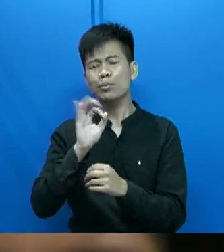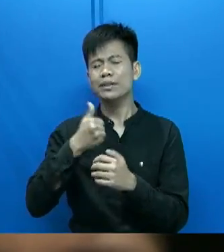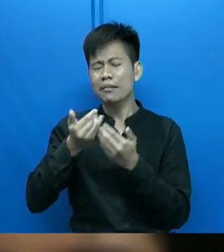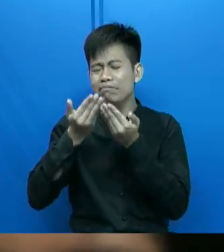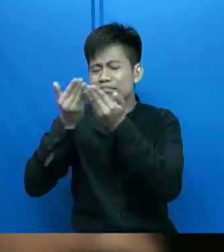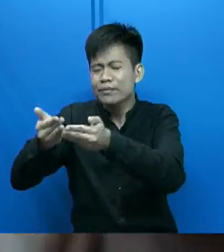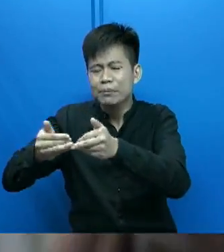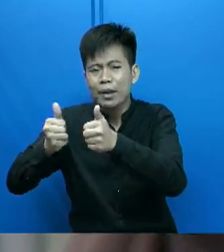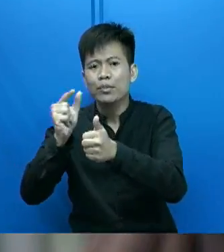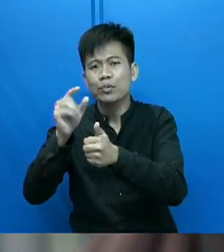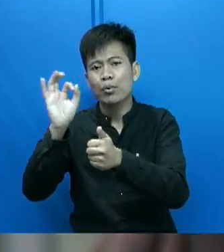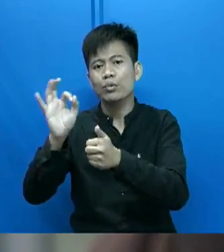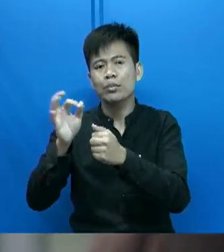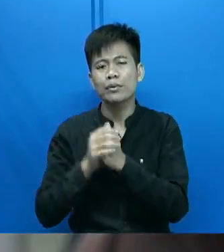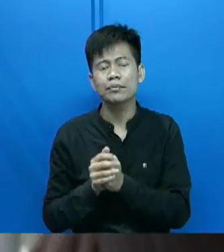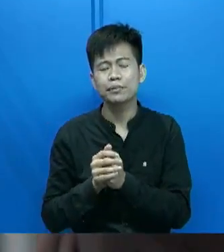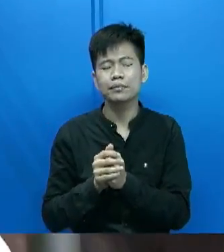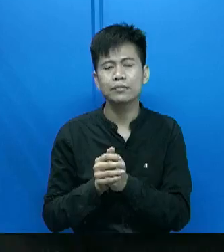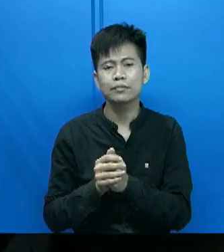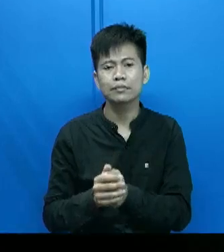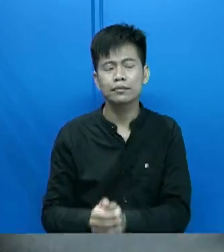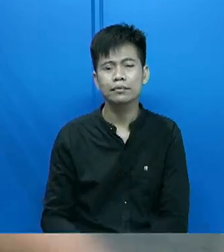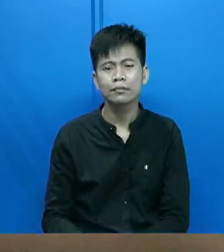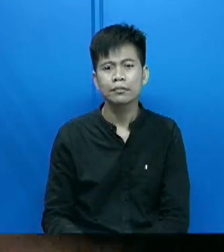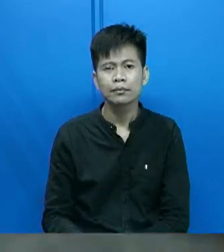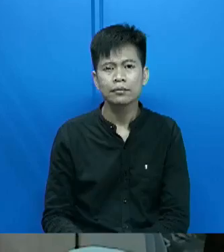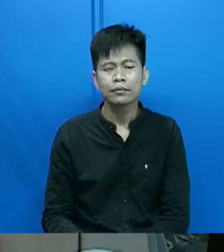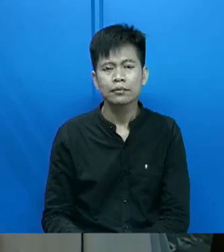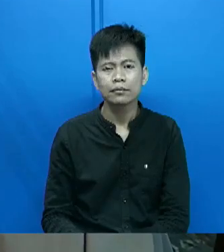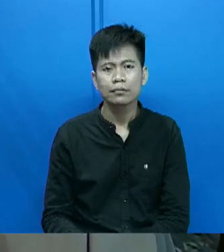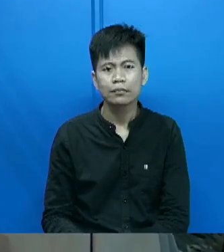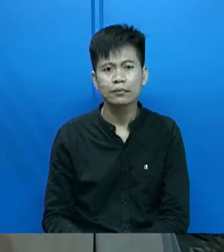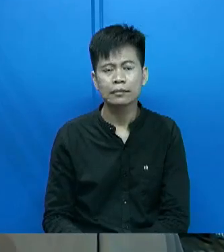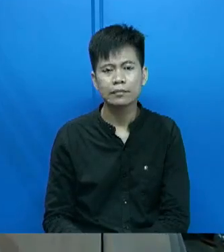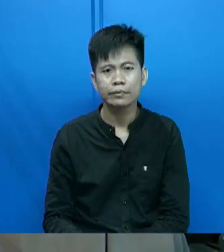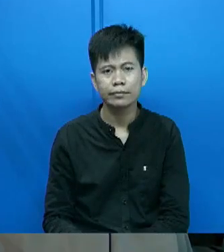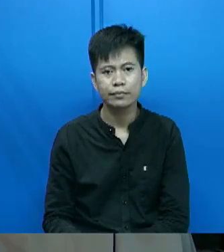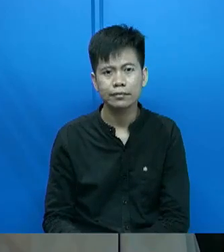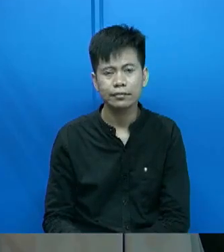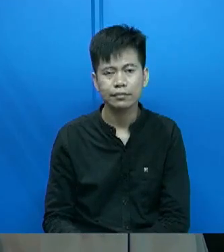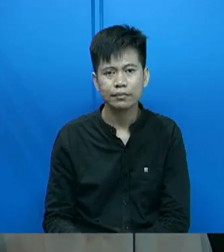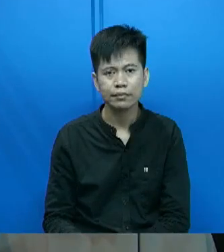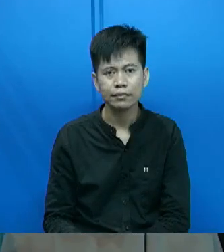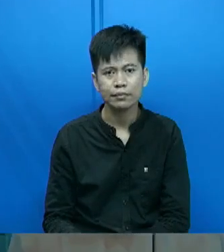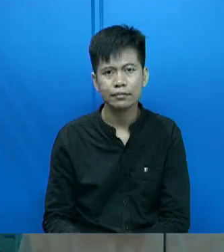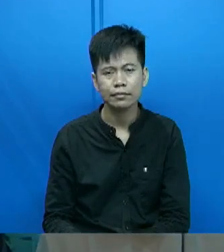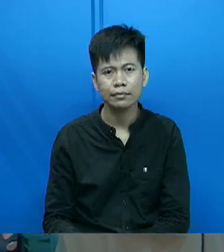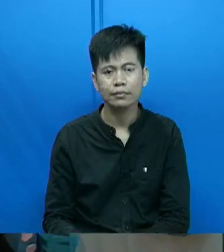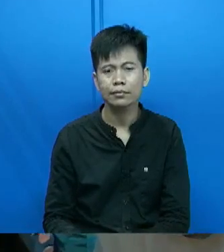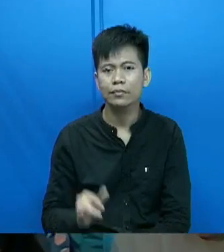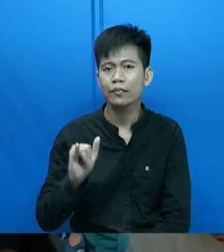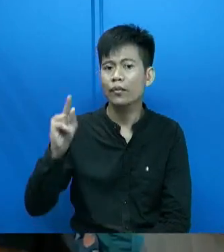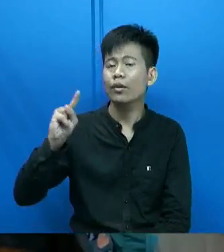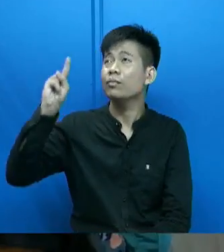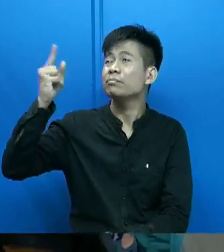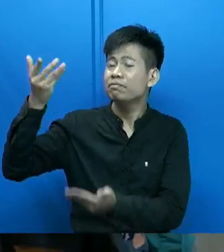kami. Allahumma ya Arhamar Rahimin. Allahumma zil alina lailatul qadri ya Arhamar Rahimin. Ya Allah, berikan